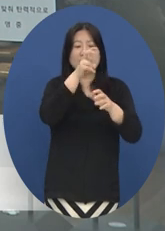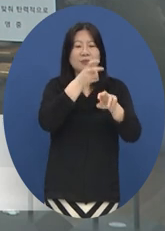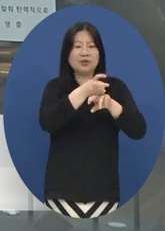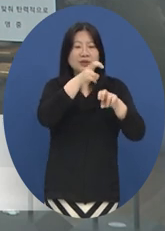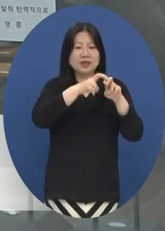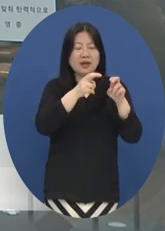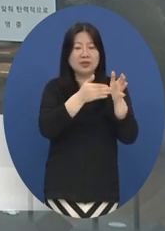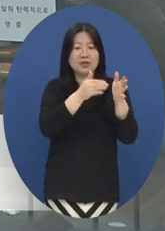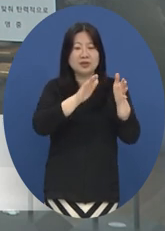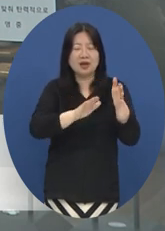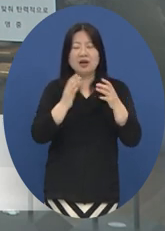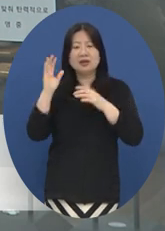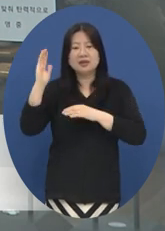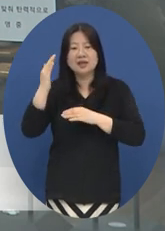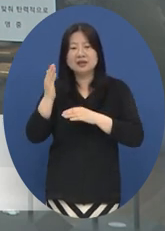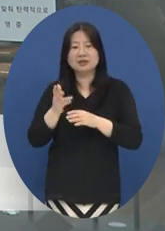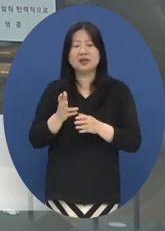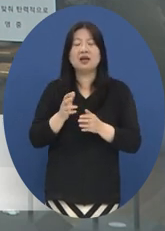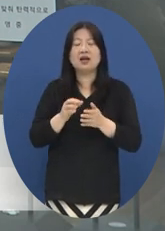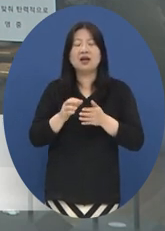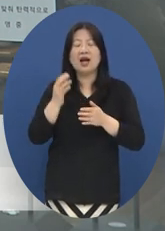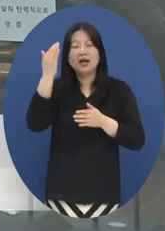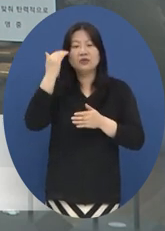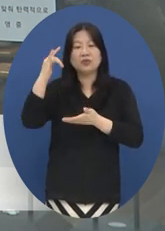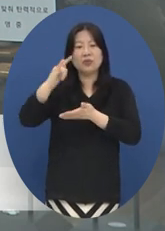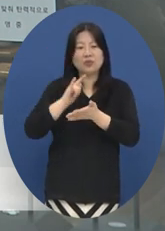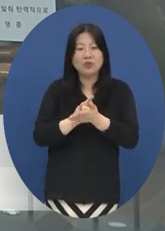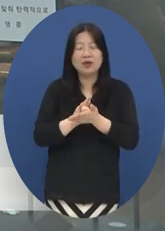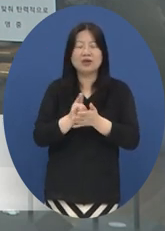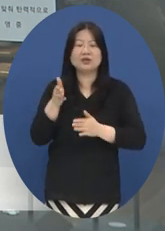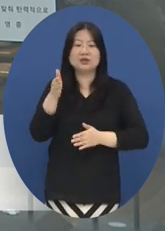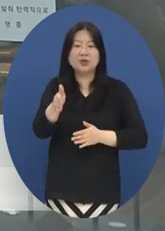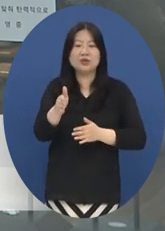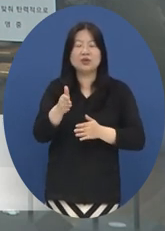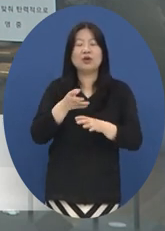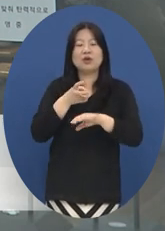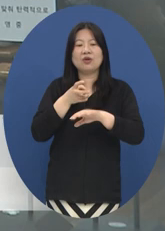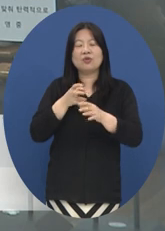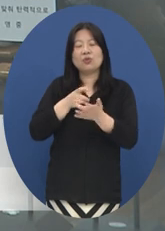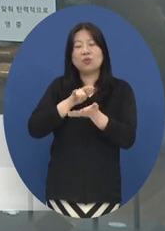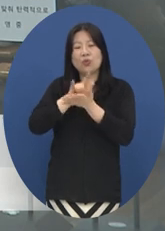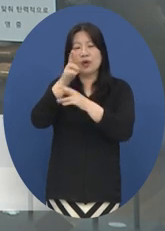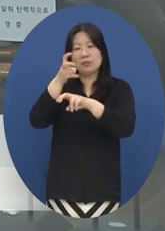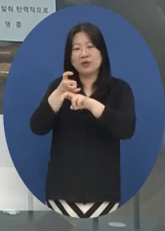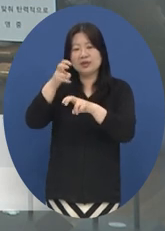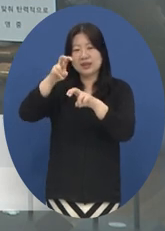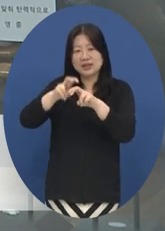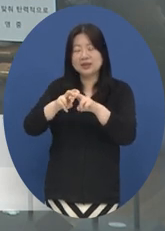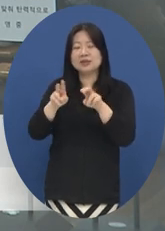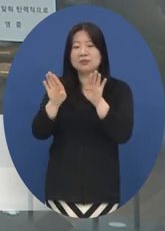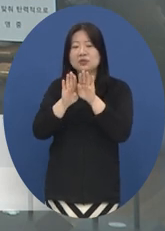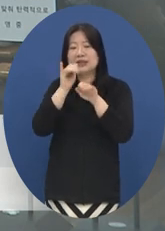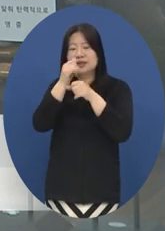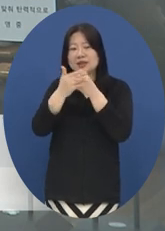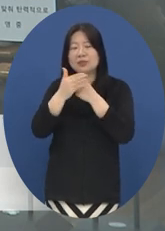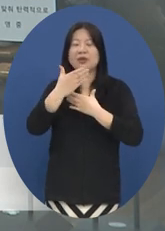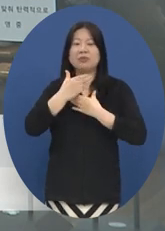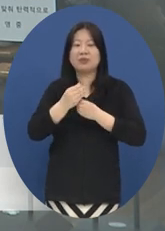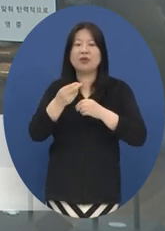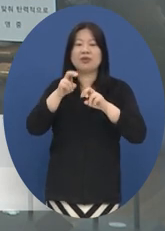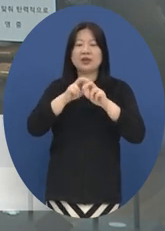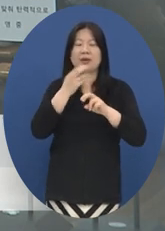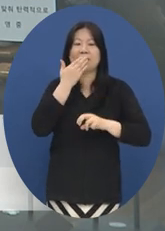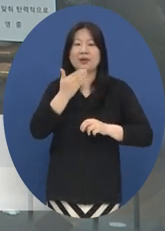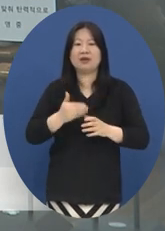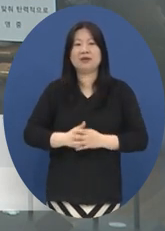최근에는 입국자 전용 공항 것을 발권기 가 생겨 보다 편리하고 안전하게 귀가할 수 있게 됐습니다 김태희 기자의